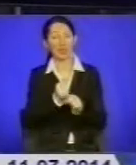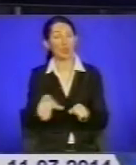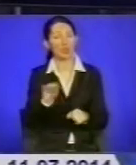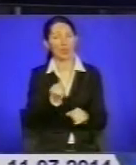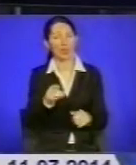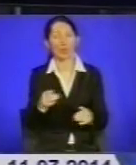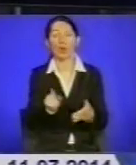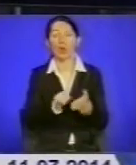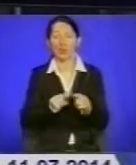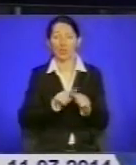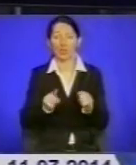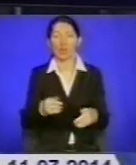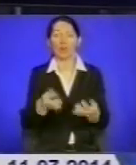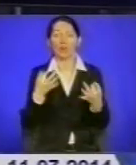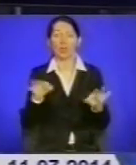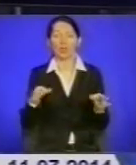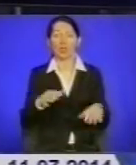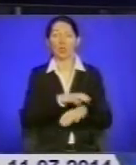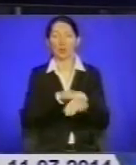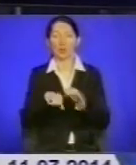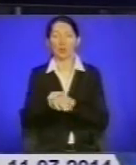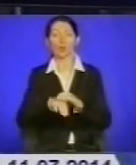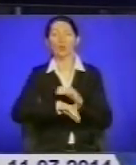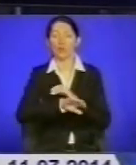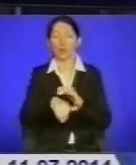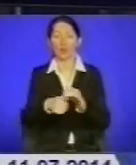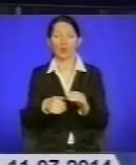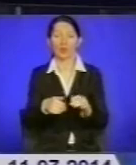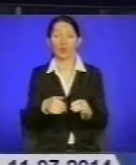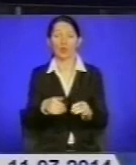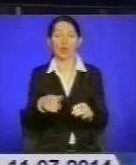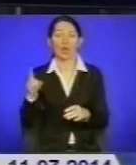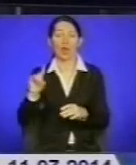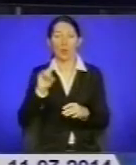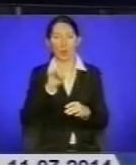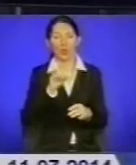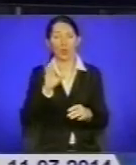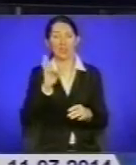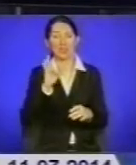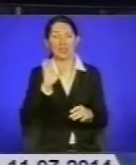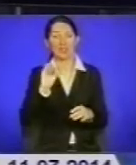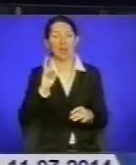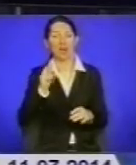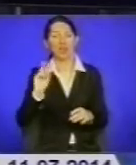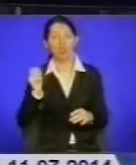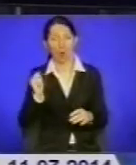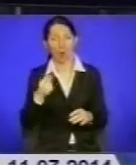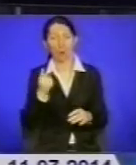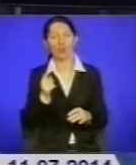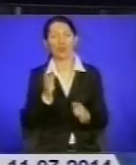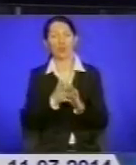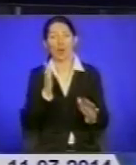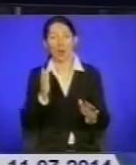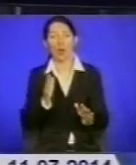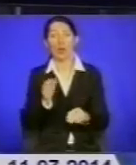якнайшвидше визволити з полону викрадену пілота Надію Савченко. Першочергово за дорученням глави держави призначить нового